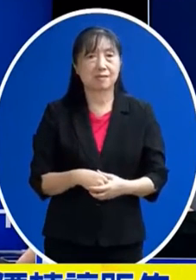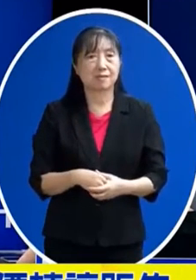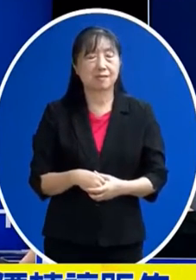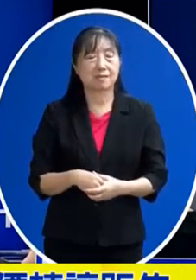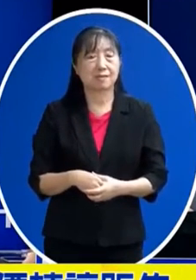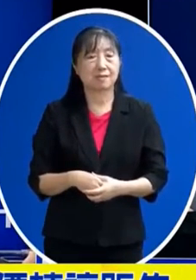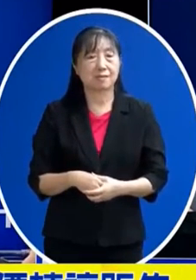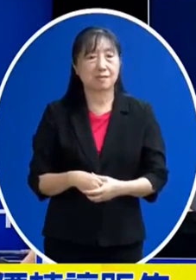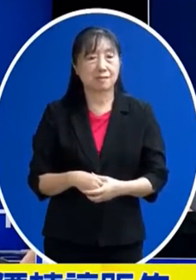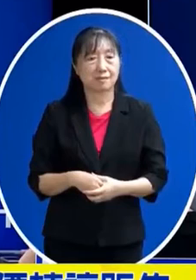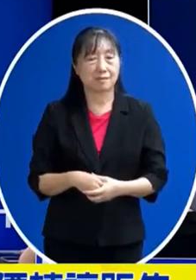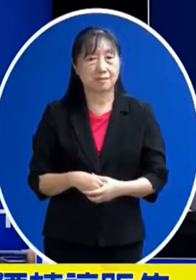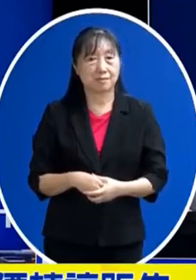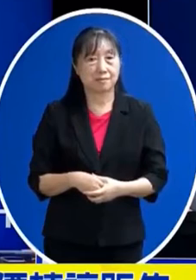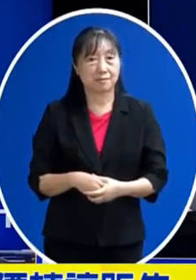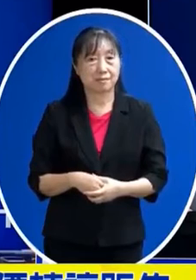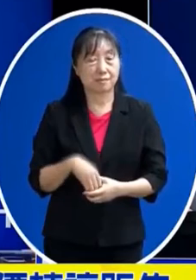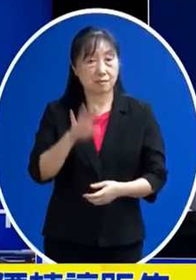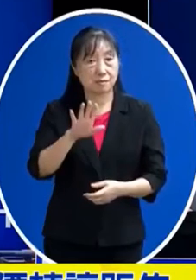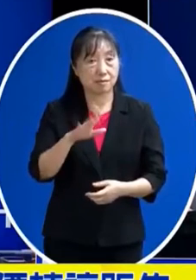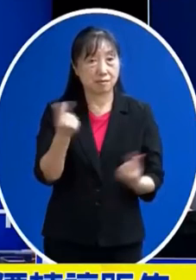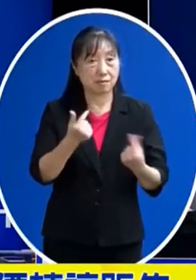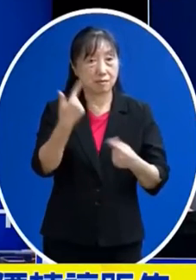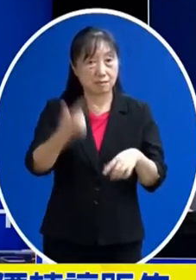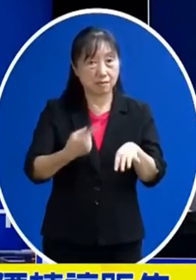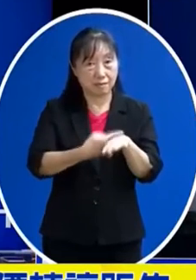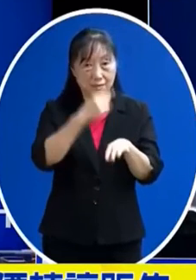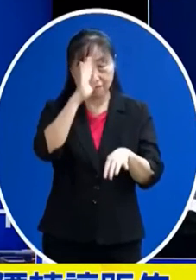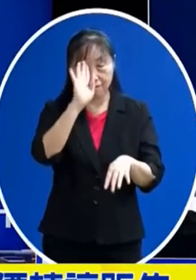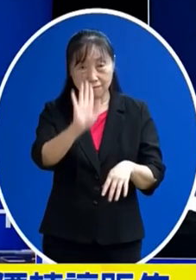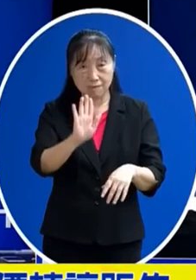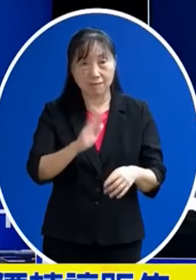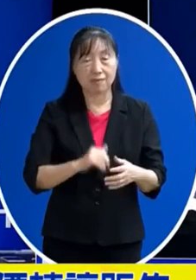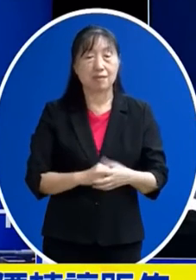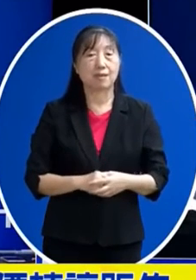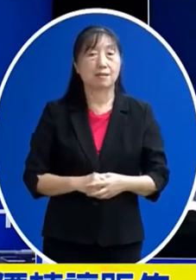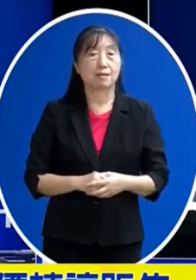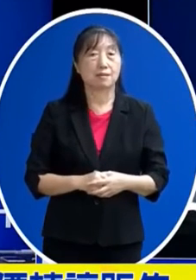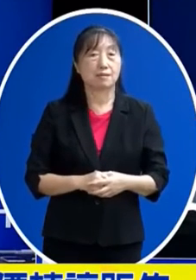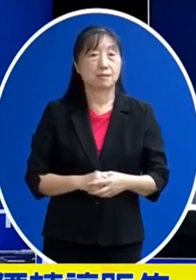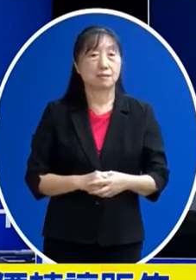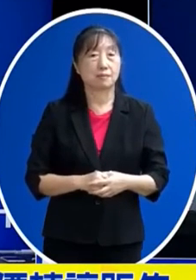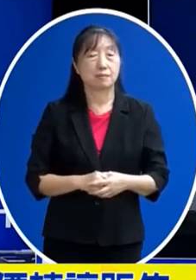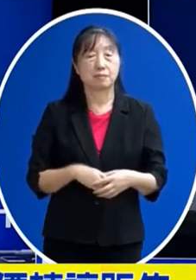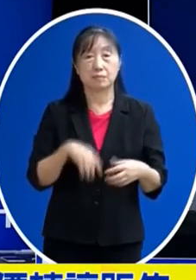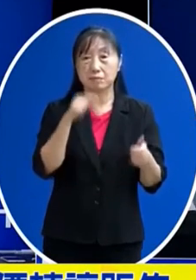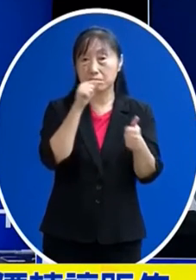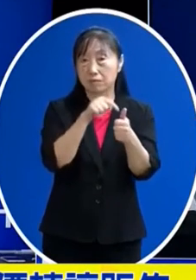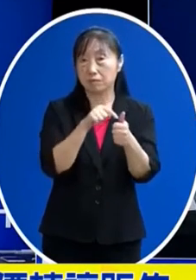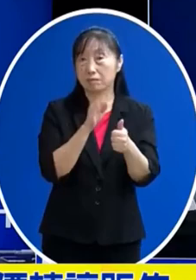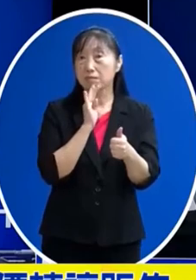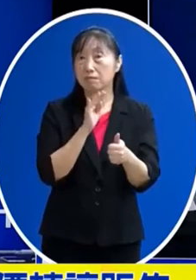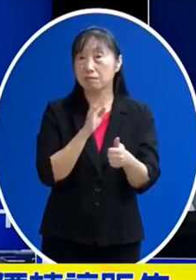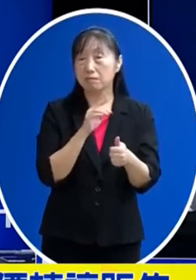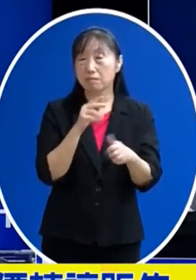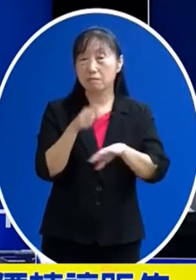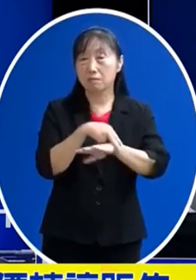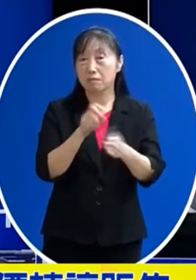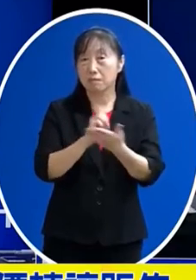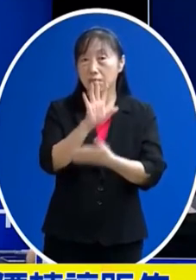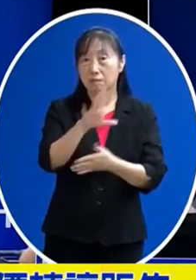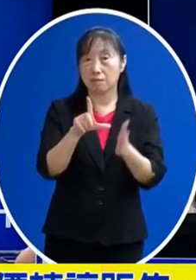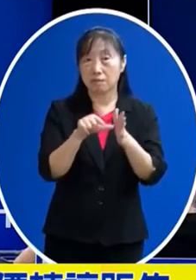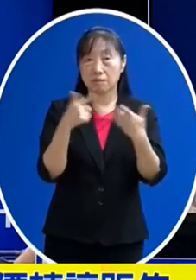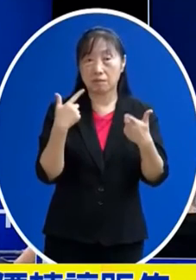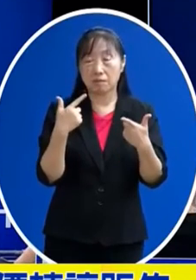在他有相关的慢性病史嘛？然后是不是他的通报时间不是最